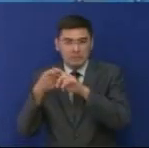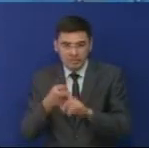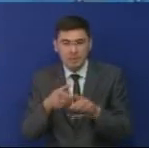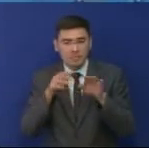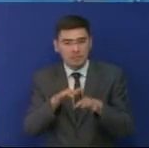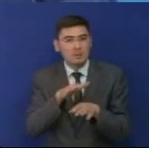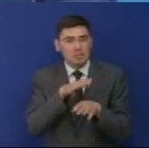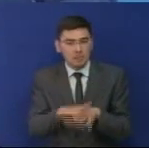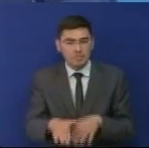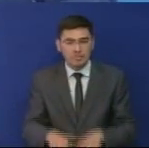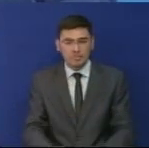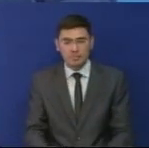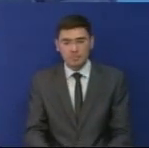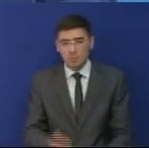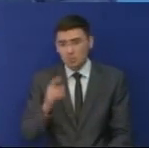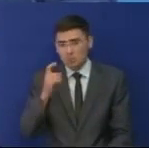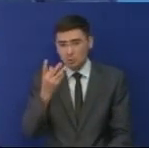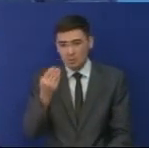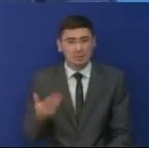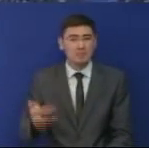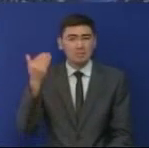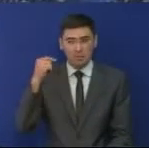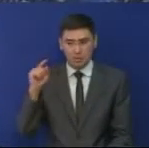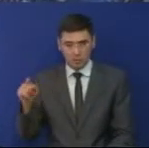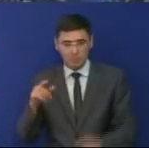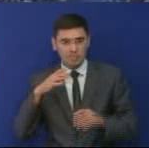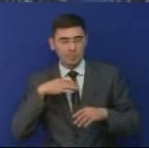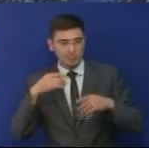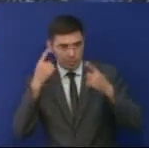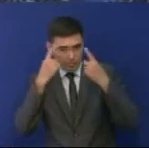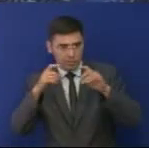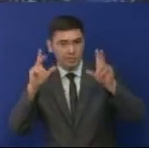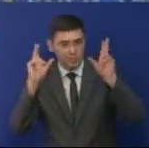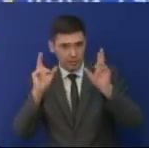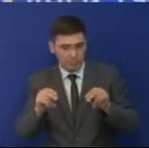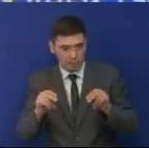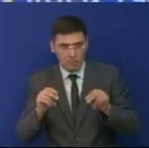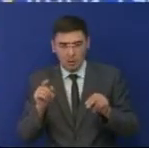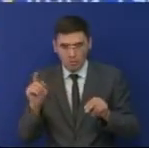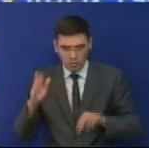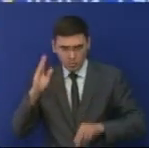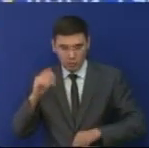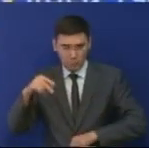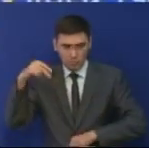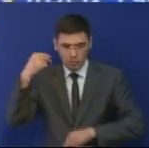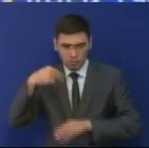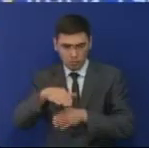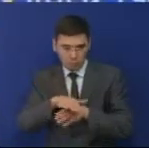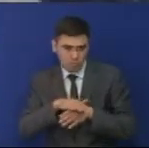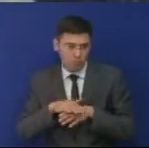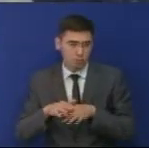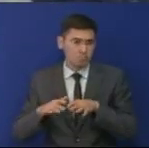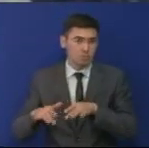100 дней назад Касым-Жомарт Токаев заявил, что он станет полноправным президентом, а не транзитным пассажиром. Сегодня на площадке